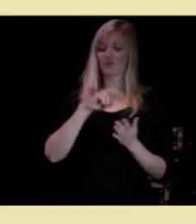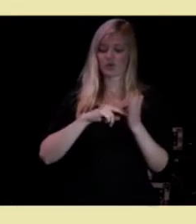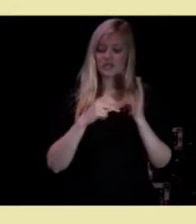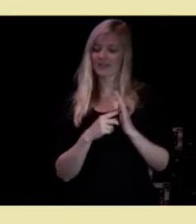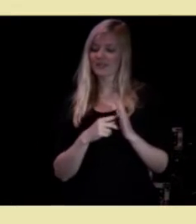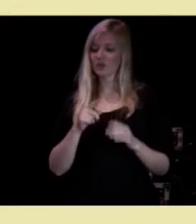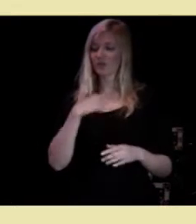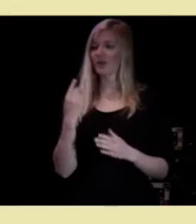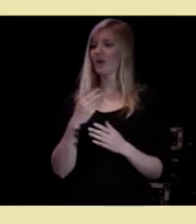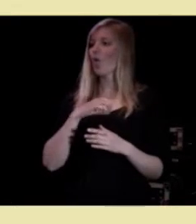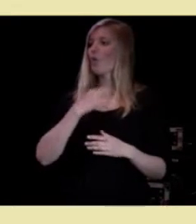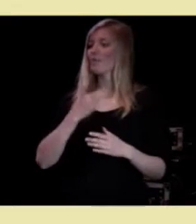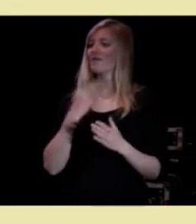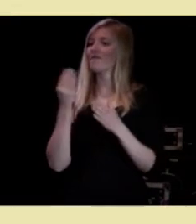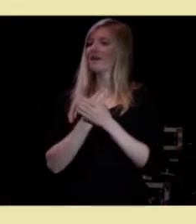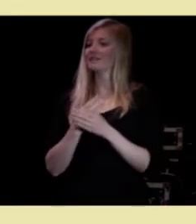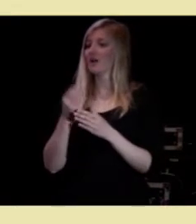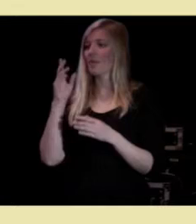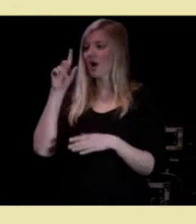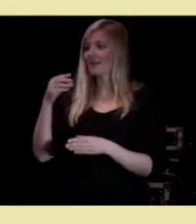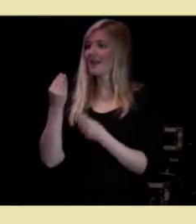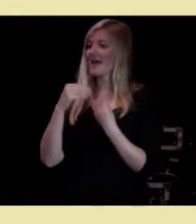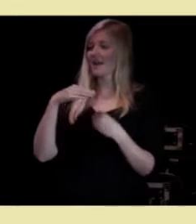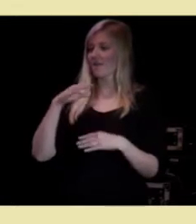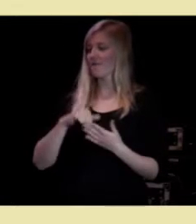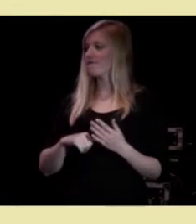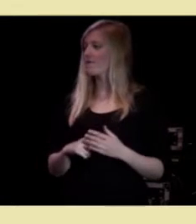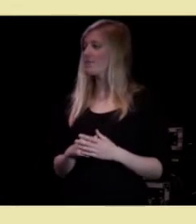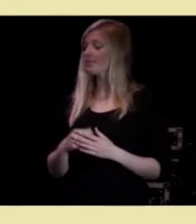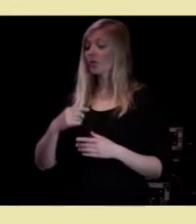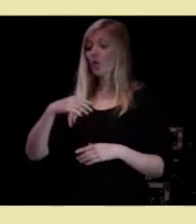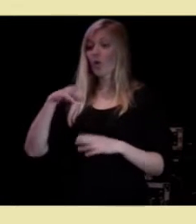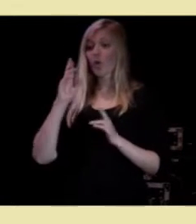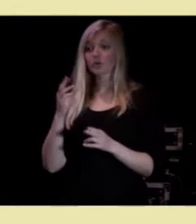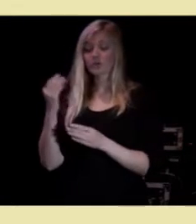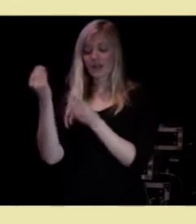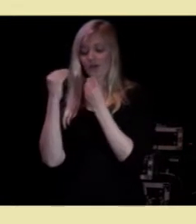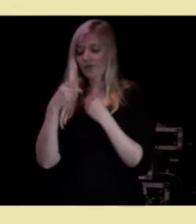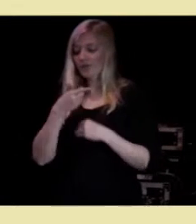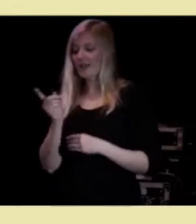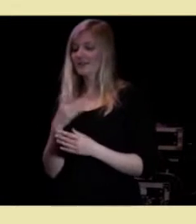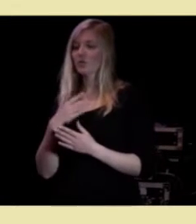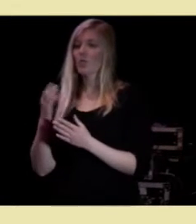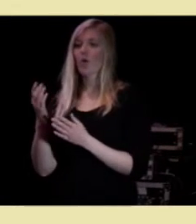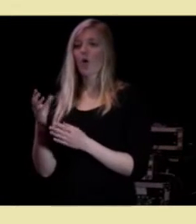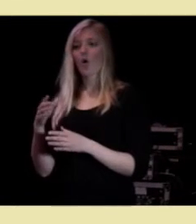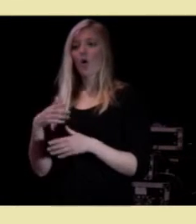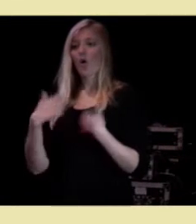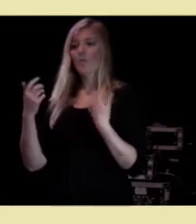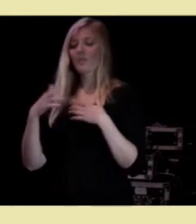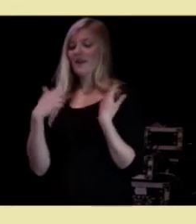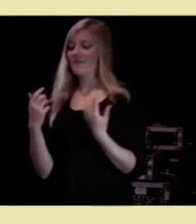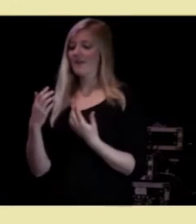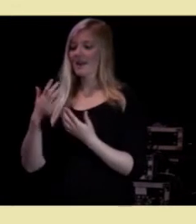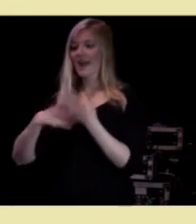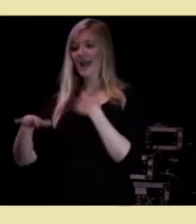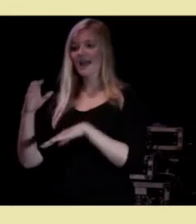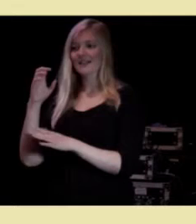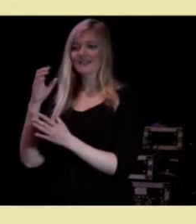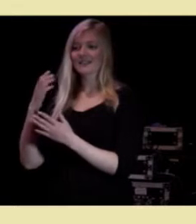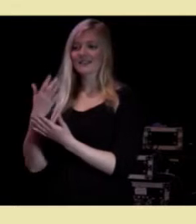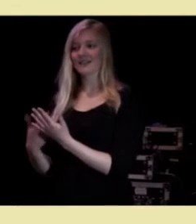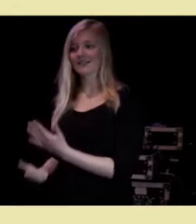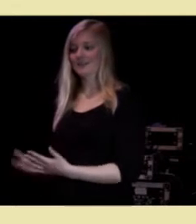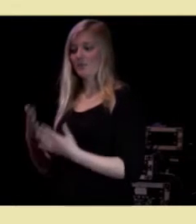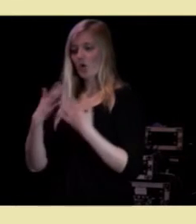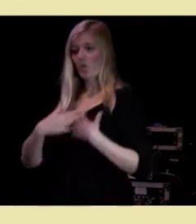vi I fellesskap kan lære av. Men ikke minst erfaringer fra de som opplever helsetjenesten på kroppen.